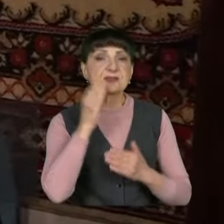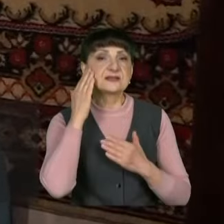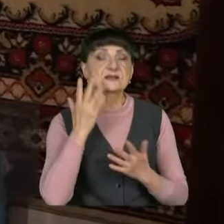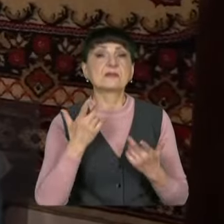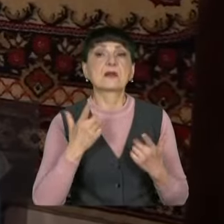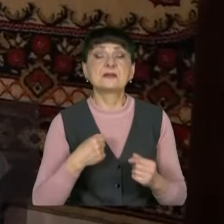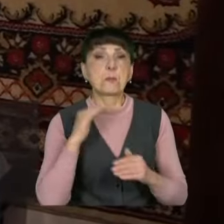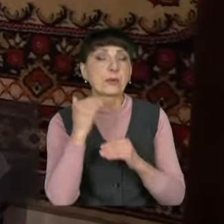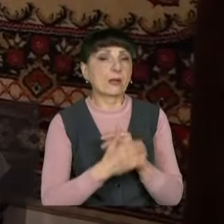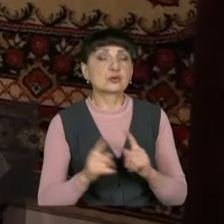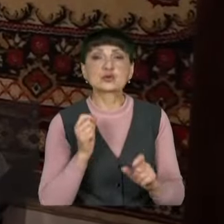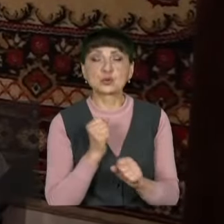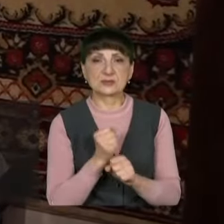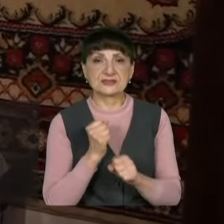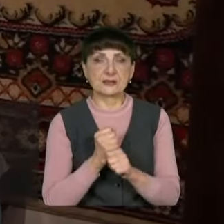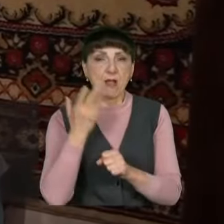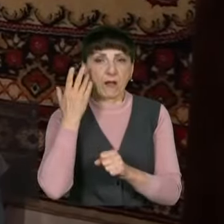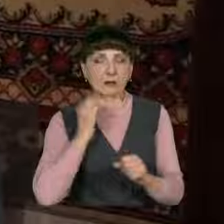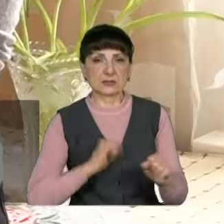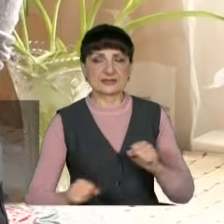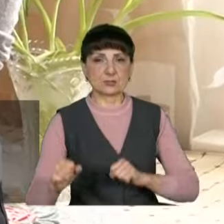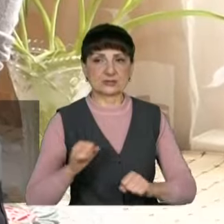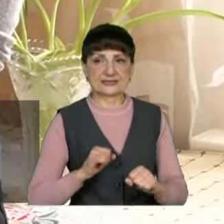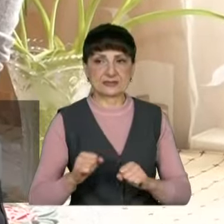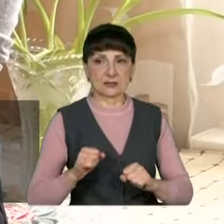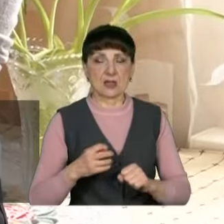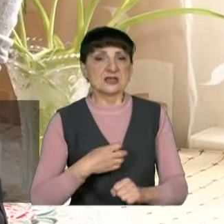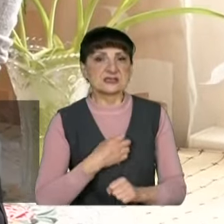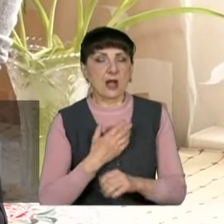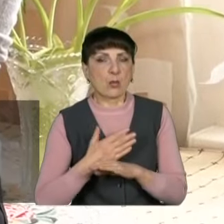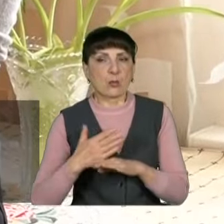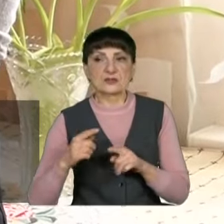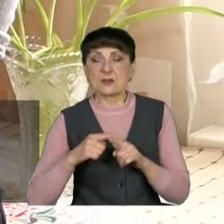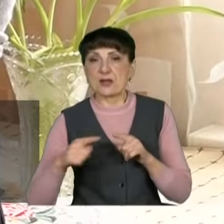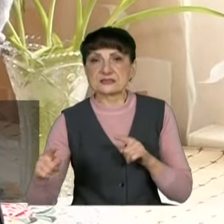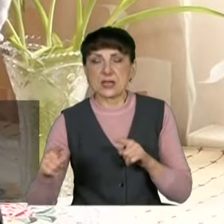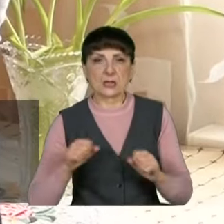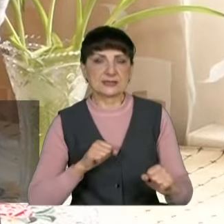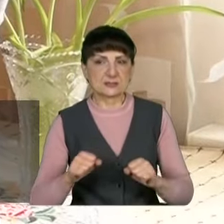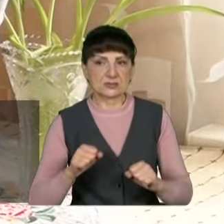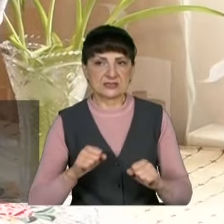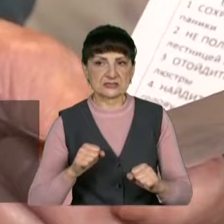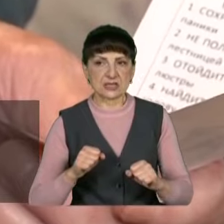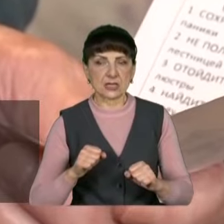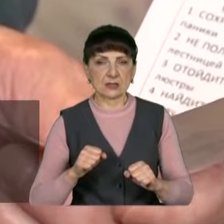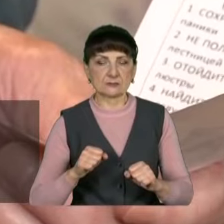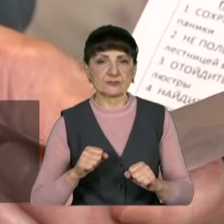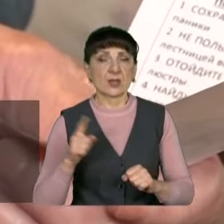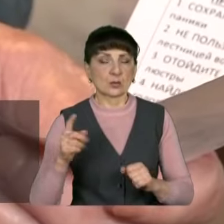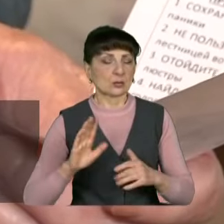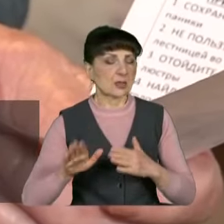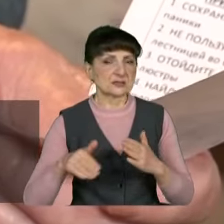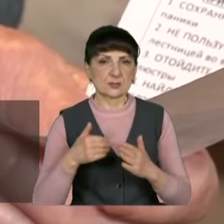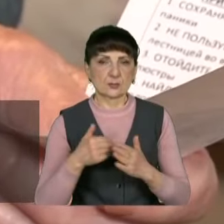ей прятаться и что делать во время землетрясения. Страх после последних сильно ощутимых подземных толчков ее до сих пор не покидает.